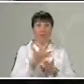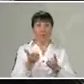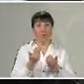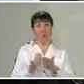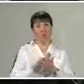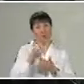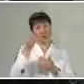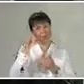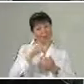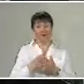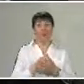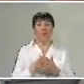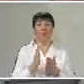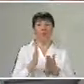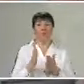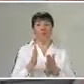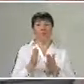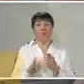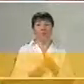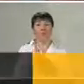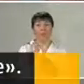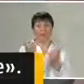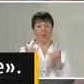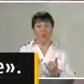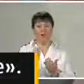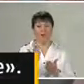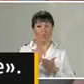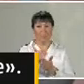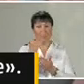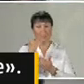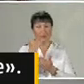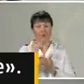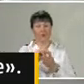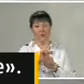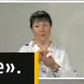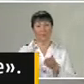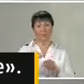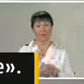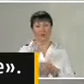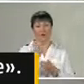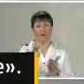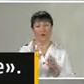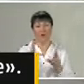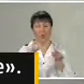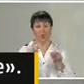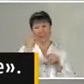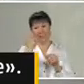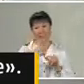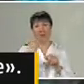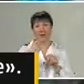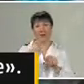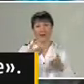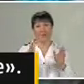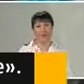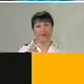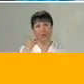кого-то возникла именно сейчас вот номер телефона для записи в группу глядя на счастливые лица их учащихся остаться на второй год в